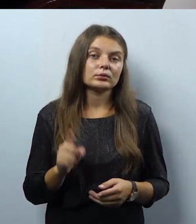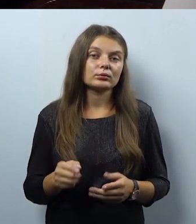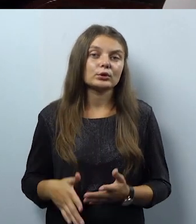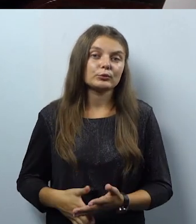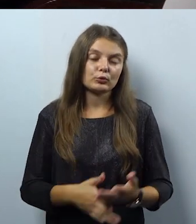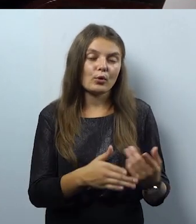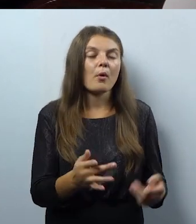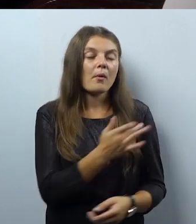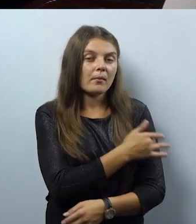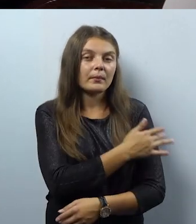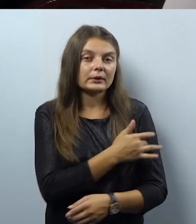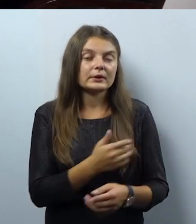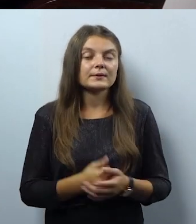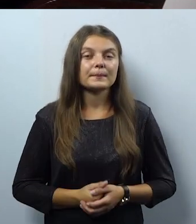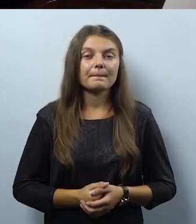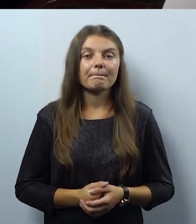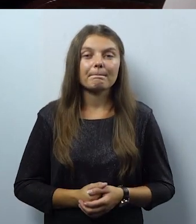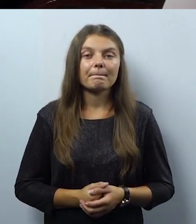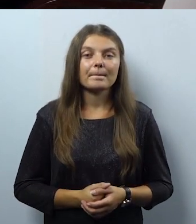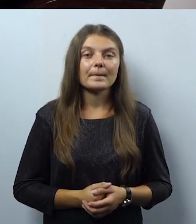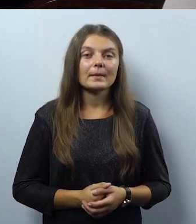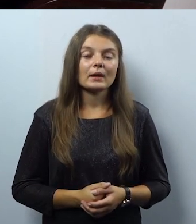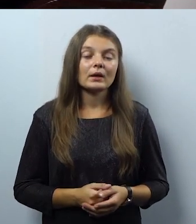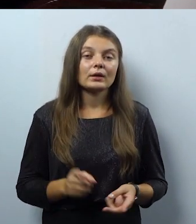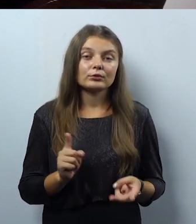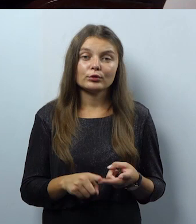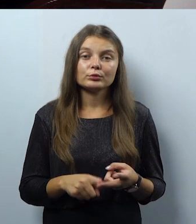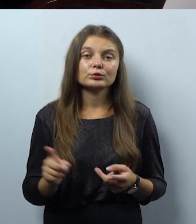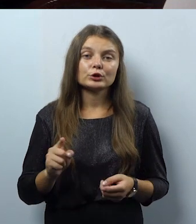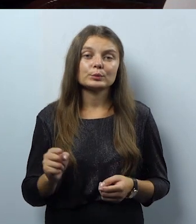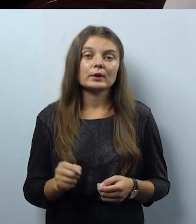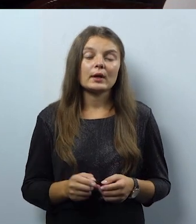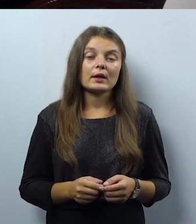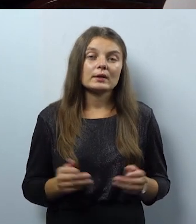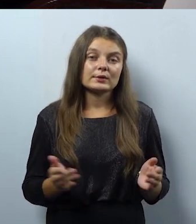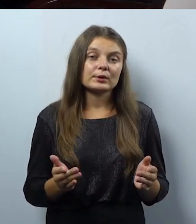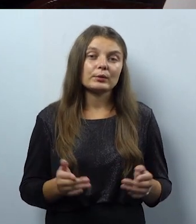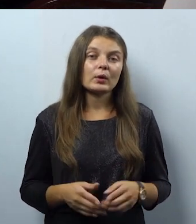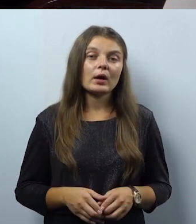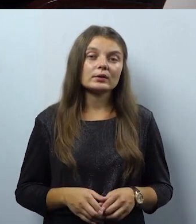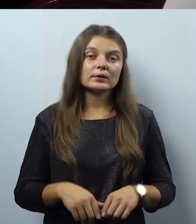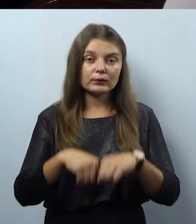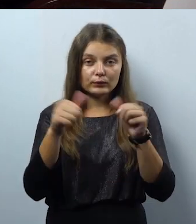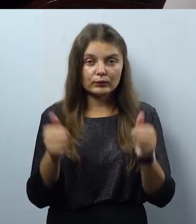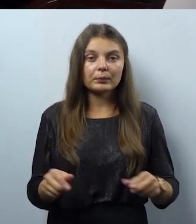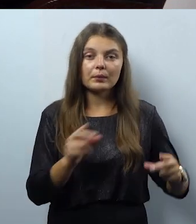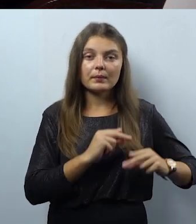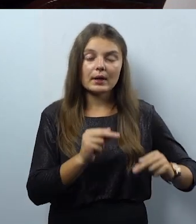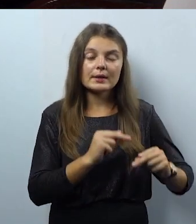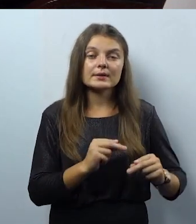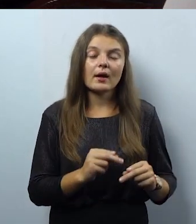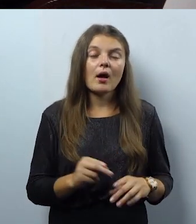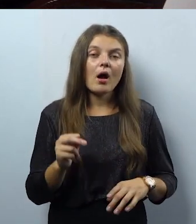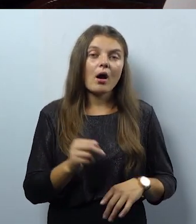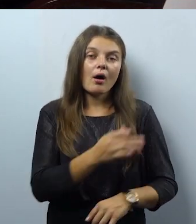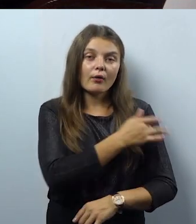на вторинному рівні, збереження опорності лікарні. Для цього треба буде обов'язково їй допомагати. Тобто треба буде так само